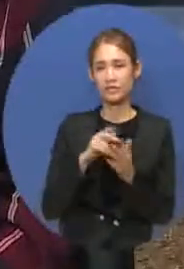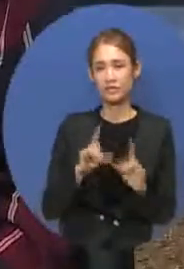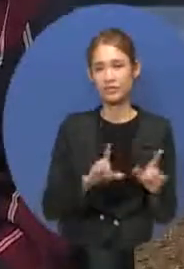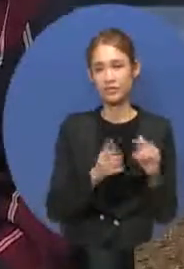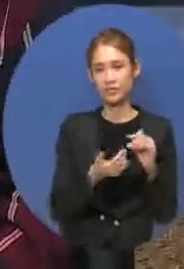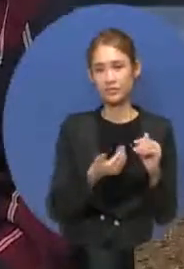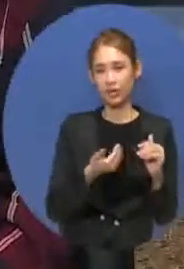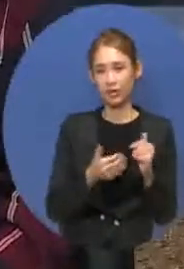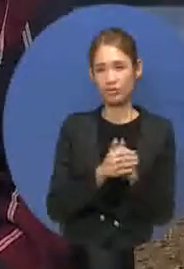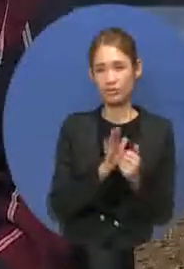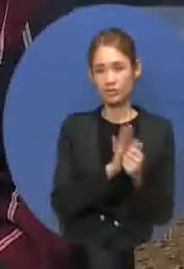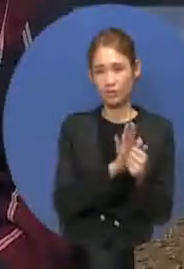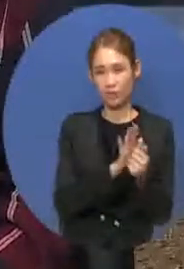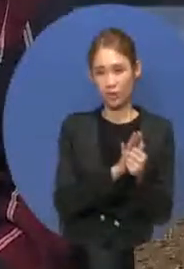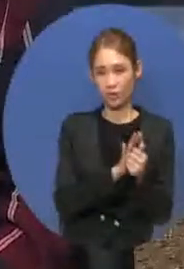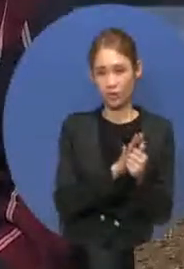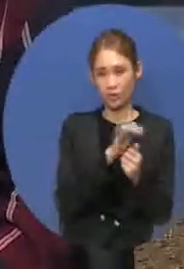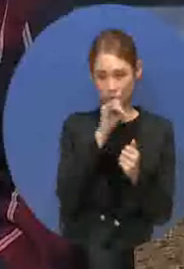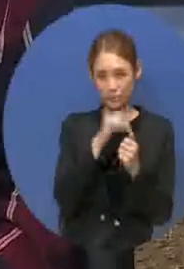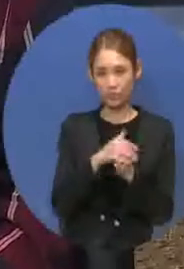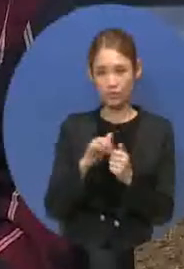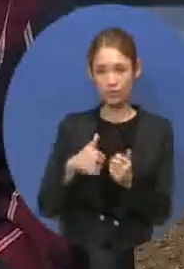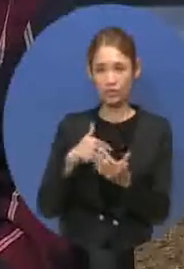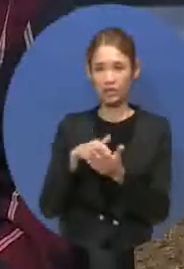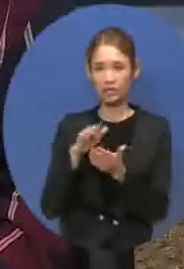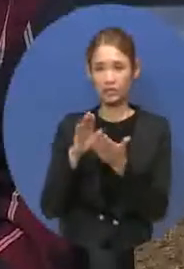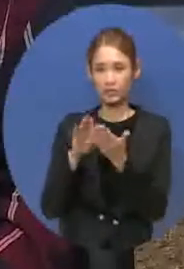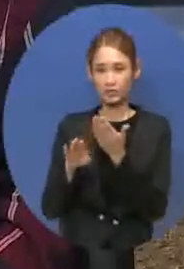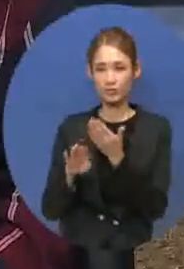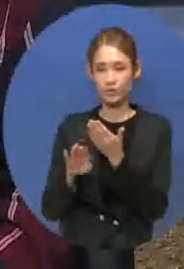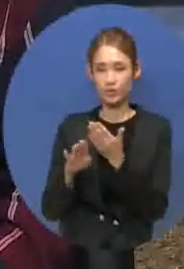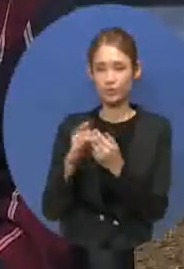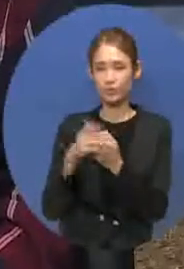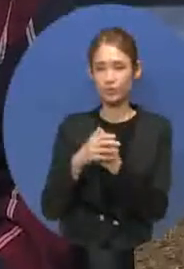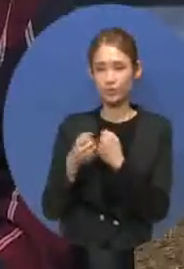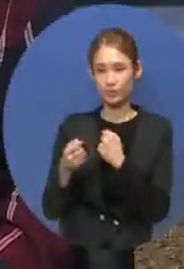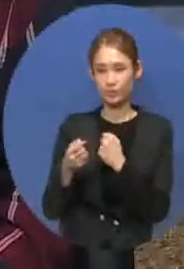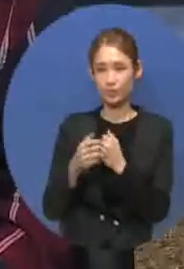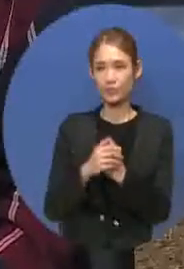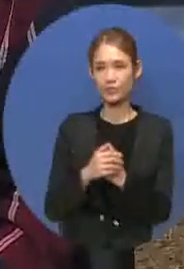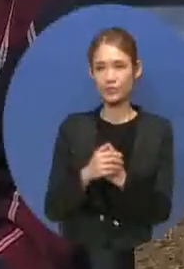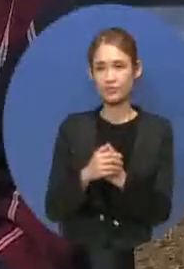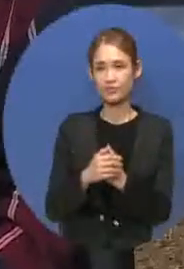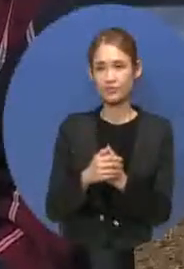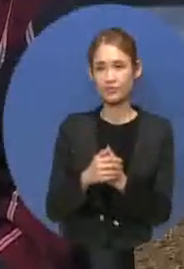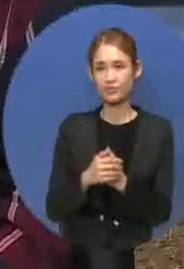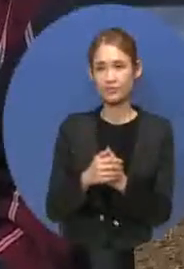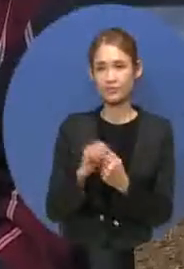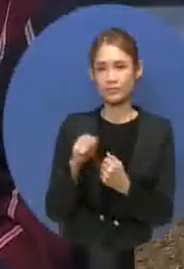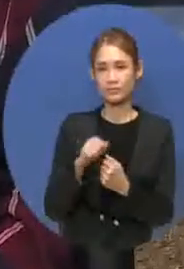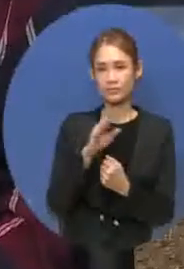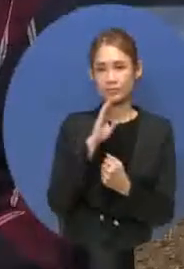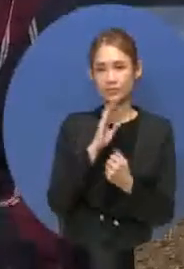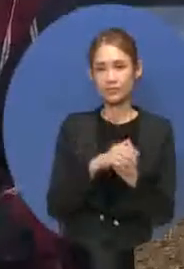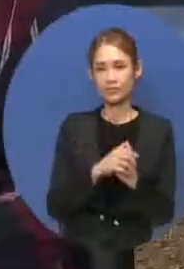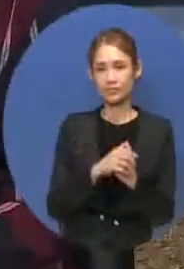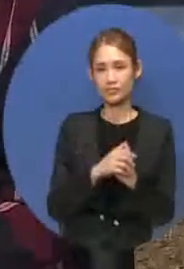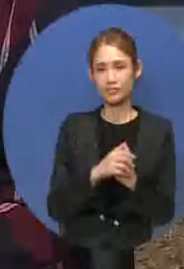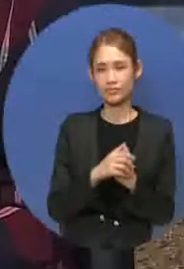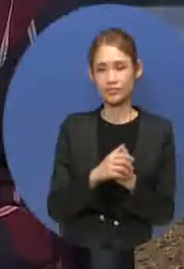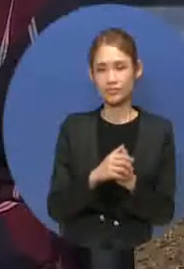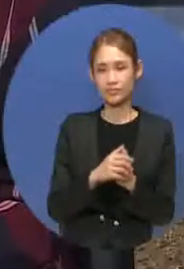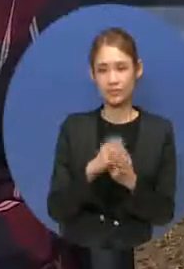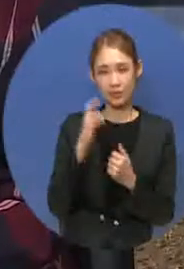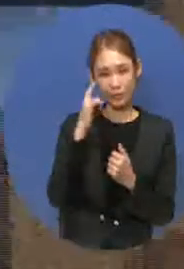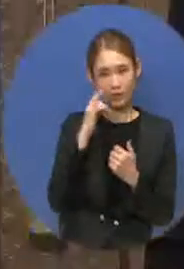하기 전에 지원하는 그 프로그램이 또 따로 있고 자립생활의 후에 또 지원하는 그렇습니다. 프로그램이 따로 있나요? 그렇습니다. 왜냐하면 그